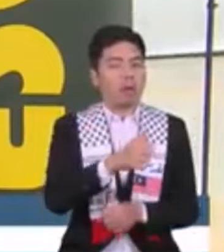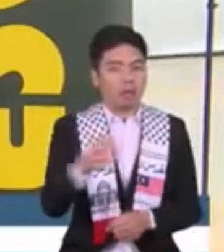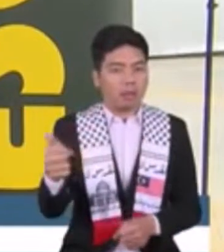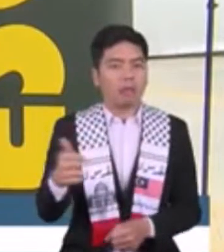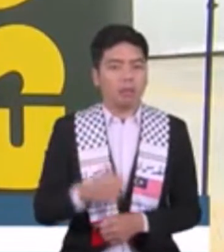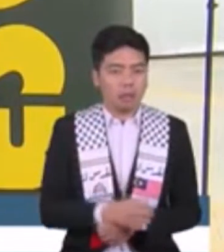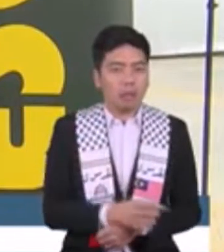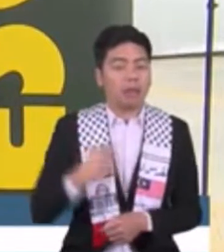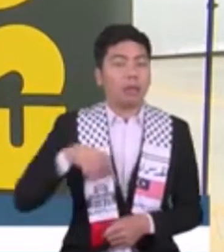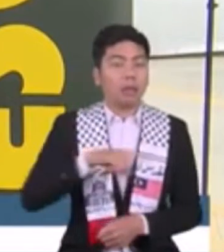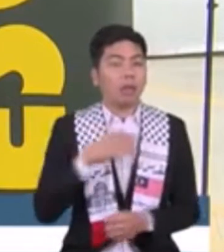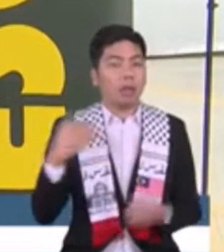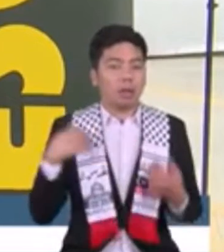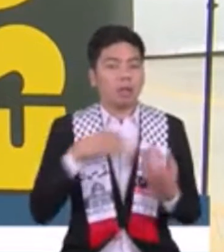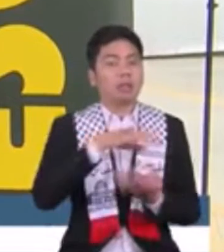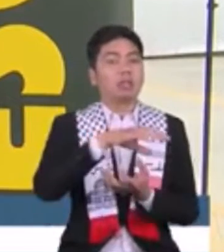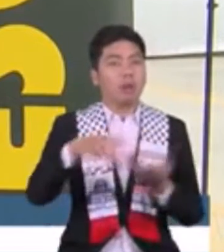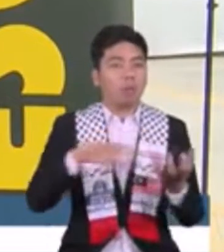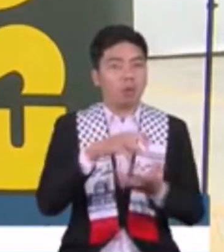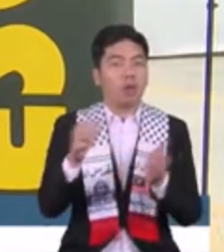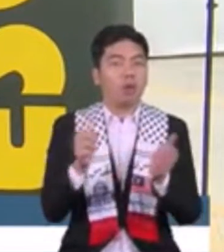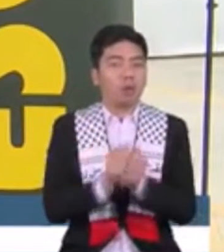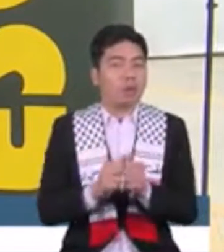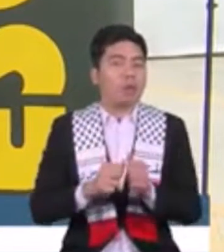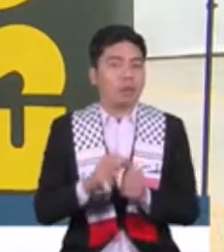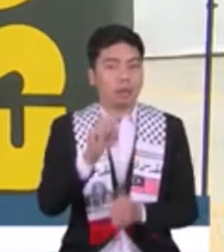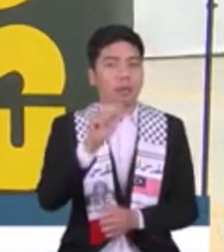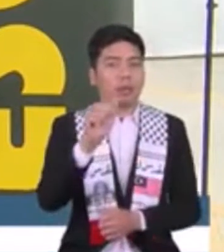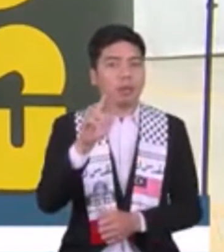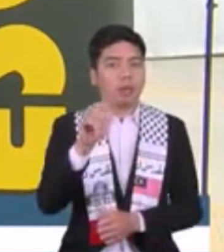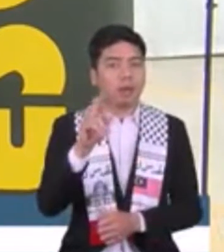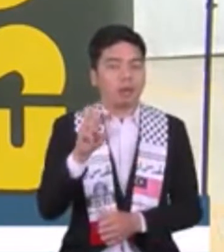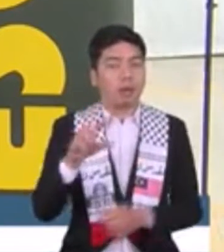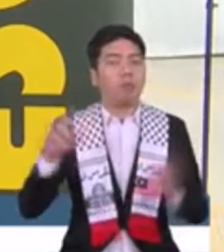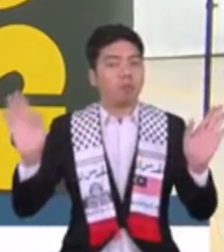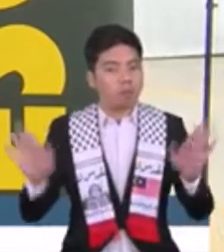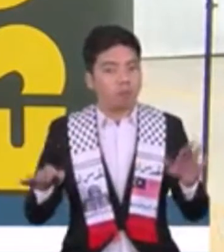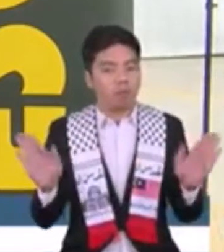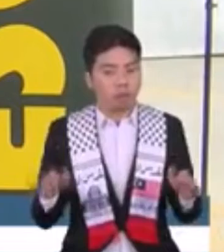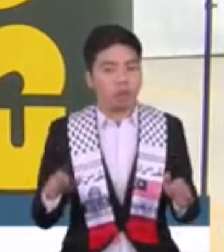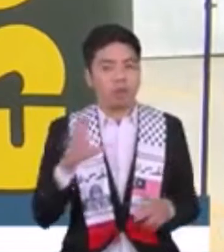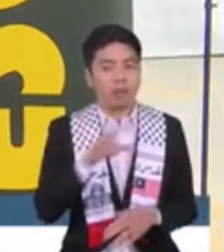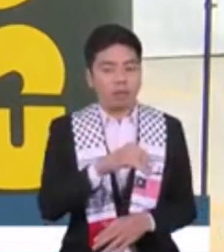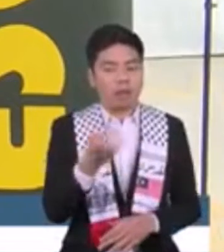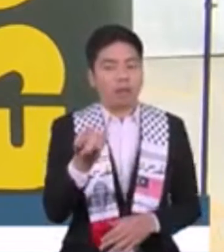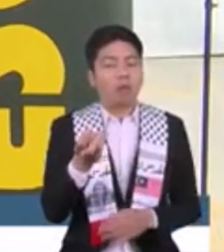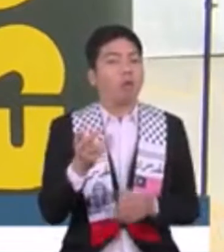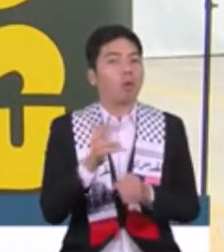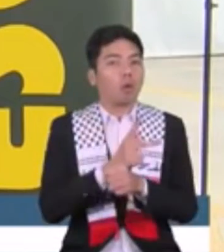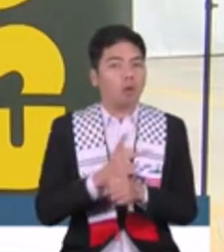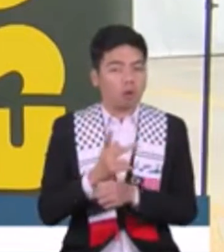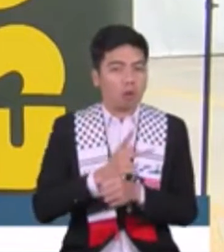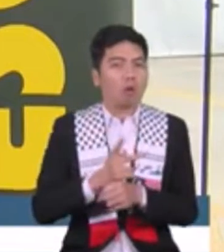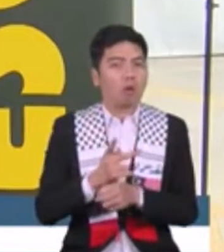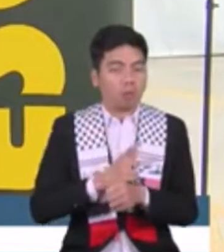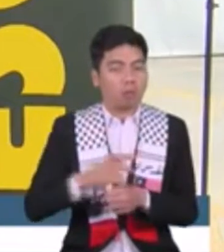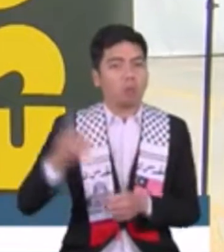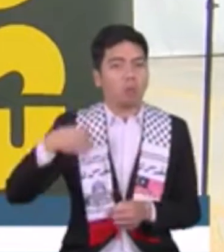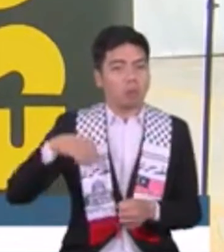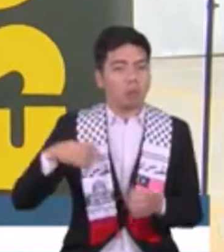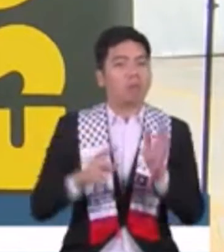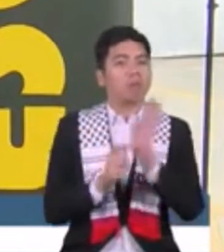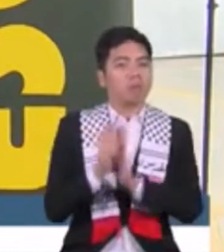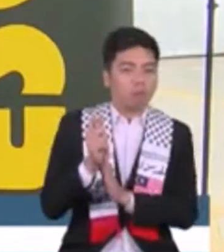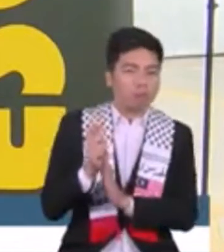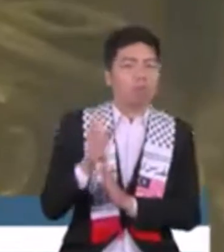adalah kita ada campuran sarang burung walet. Okey, kemudian yang kedua kita pakai biji kopi yang berkualiti iaitu